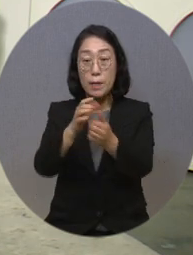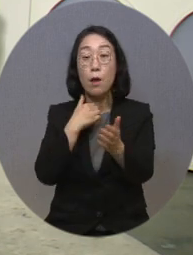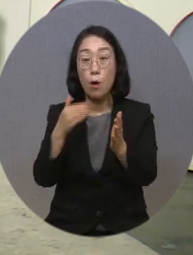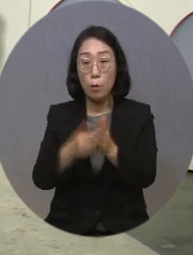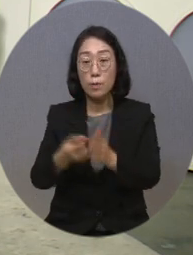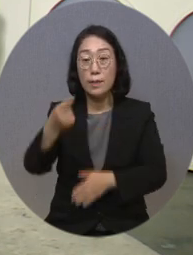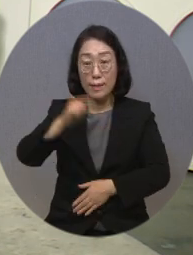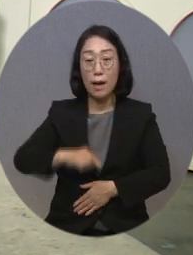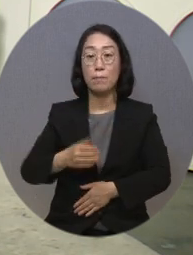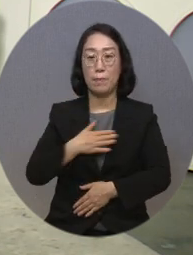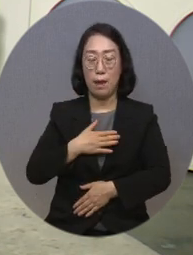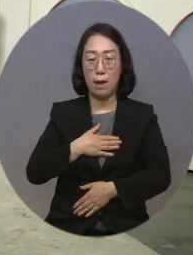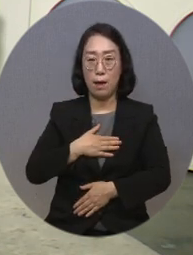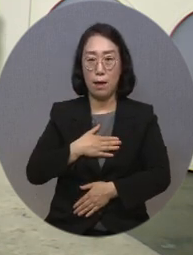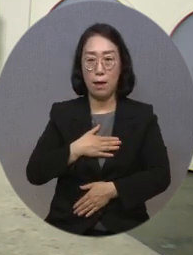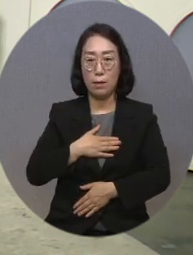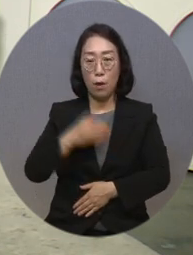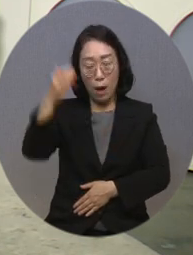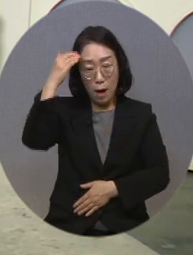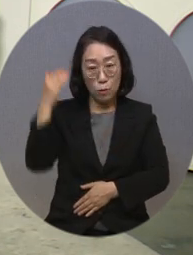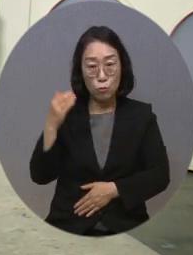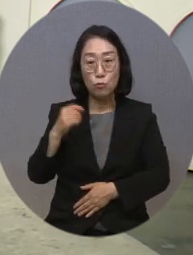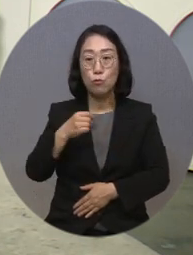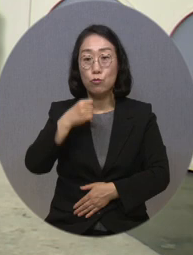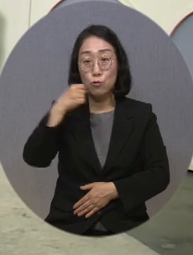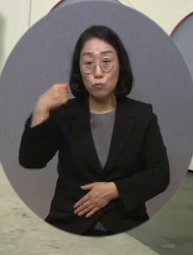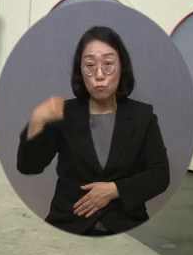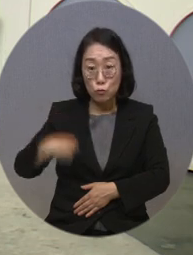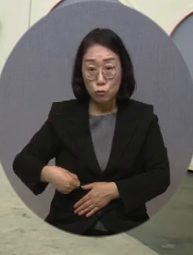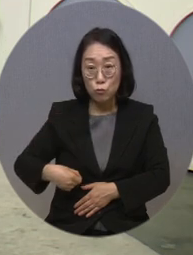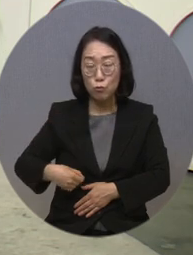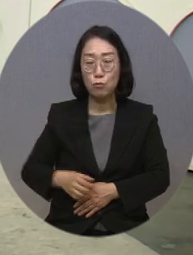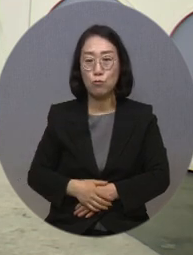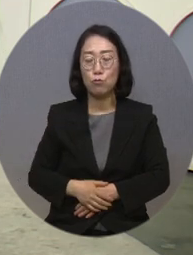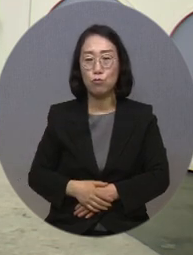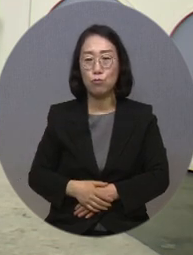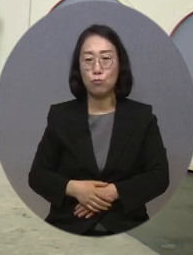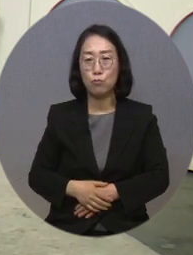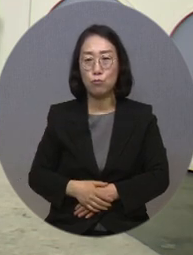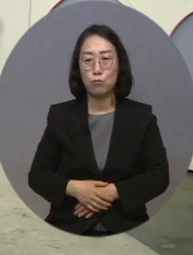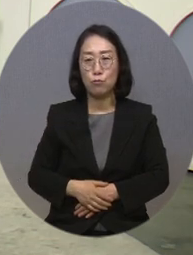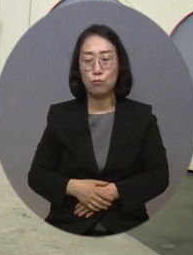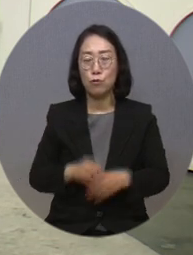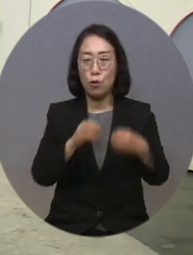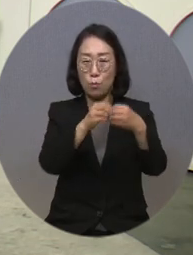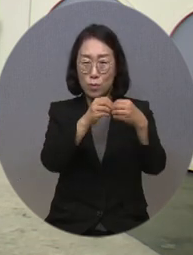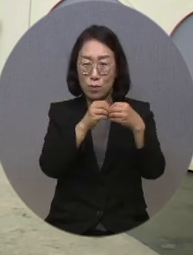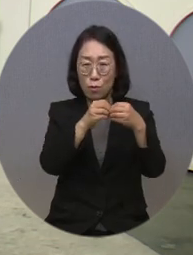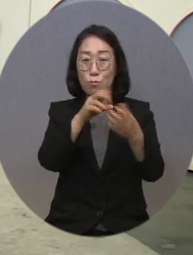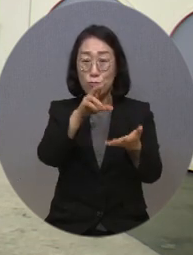어업협정 이 또 하나의 큰 이슈였습니다. 네. 그래서 한일 어업협정 때 하도 그 소위 그 트라우마가 컸기